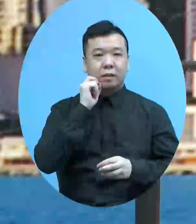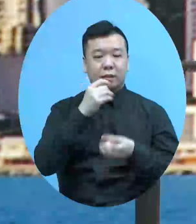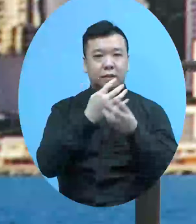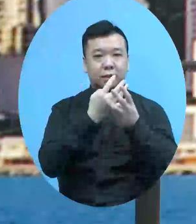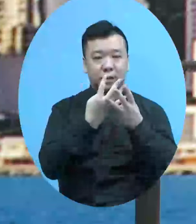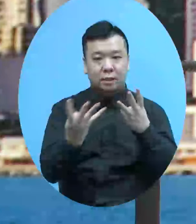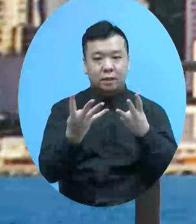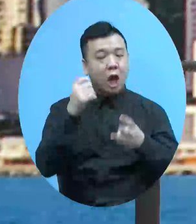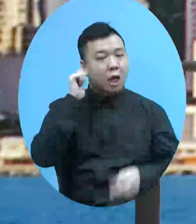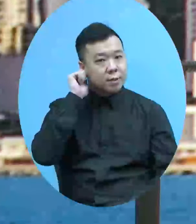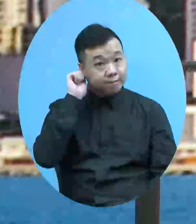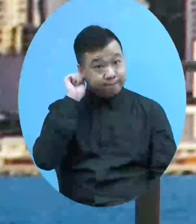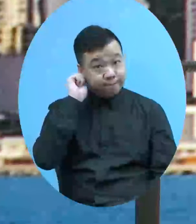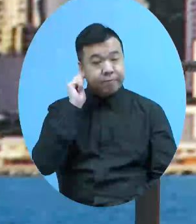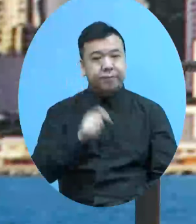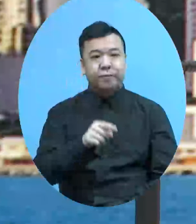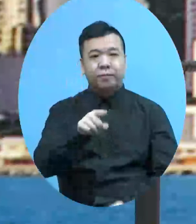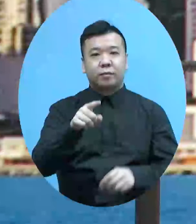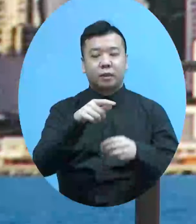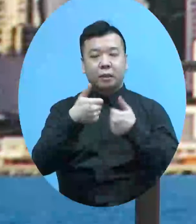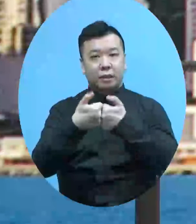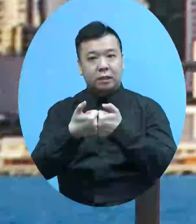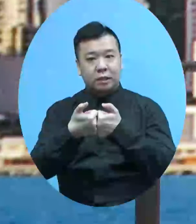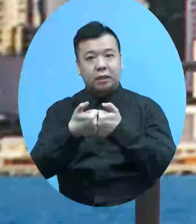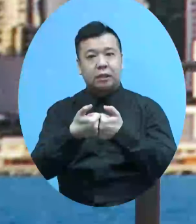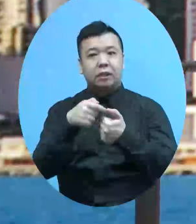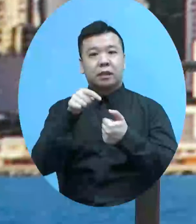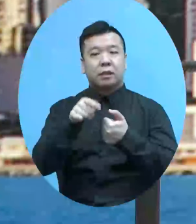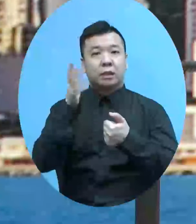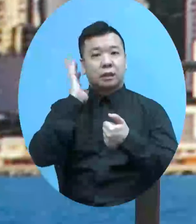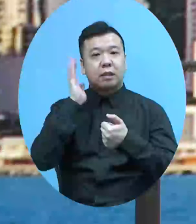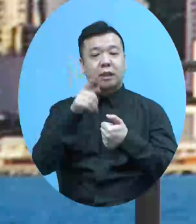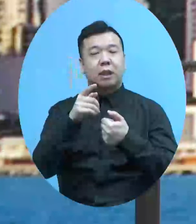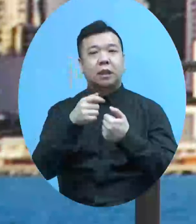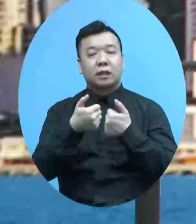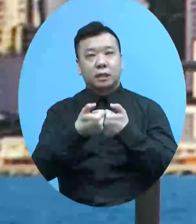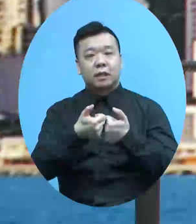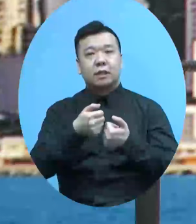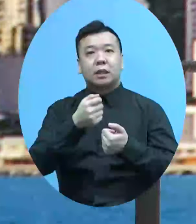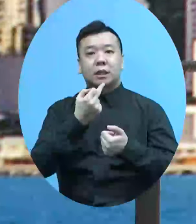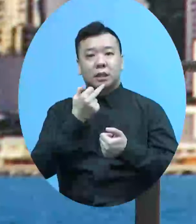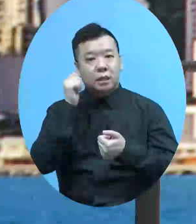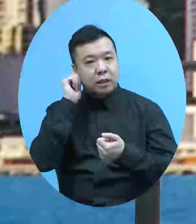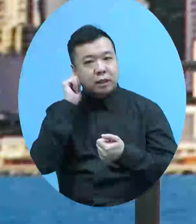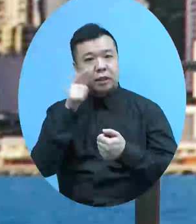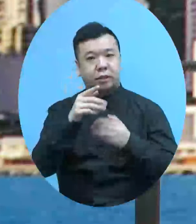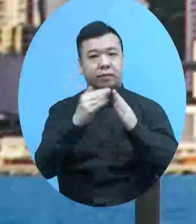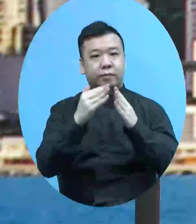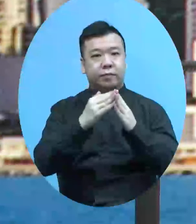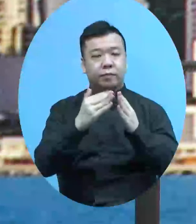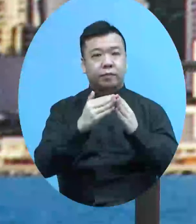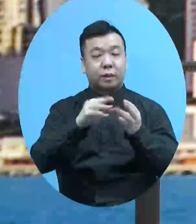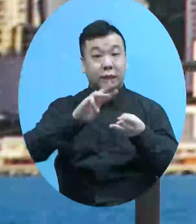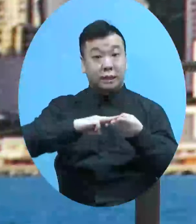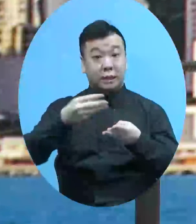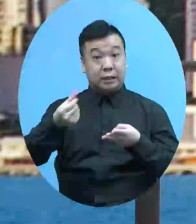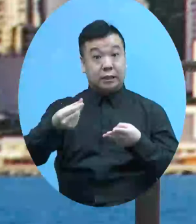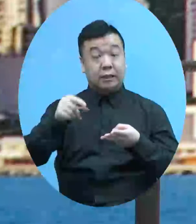歲女士她和先生和先生的姐姐就住在匿園